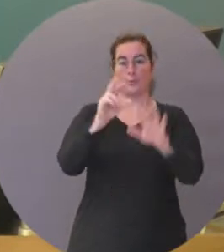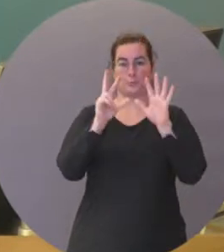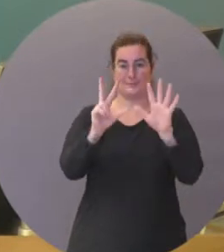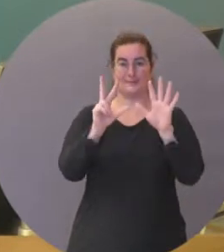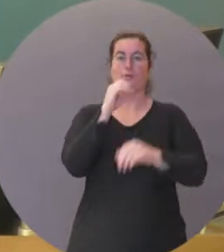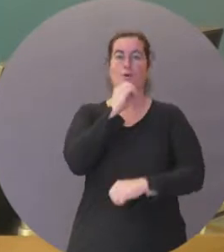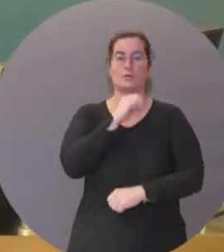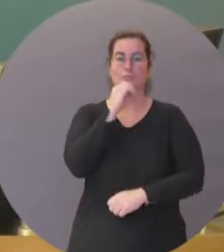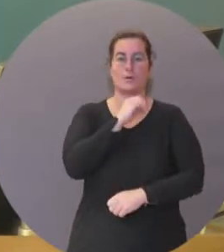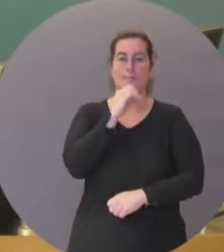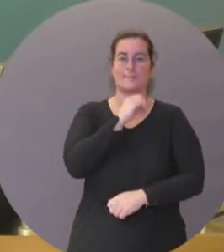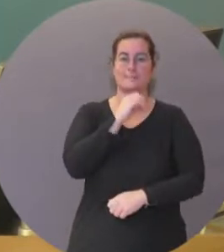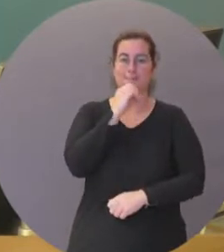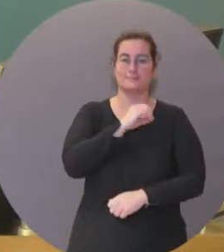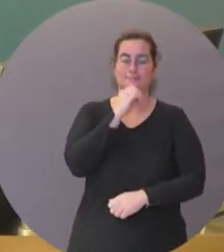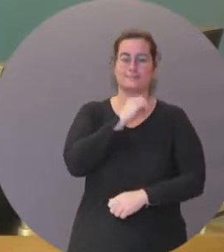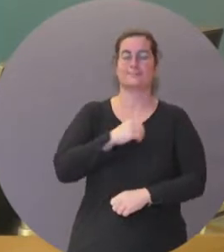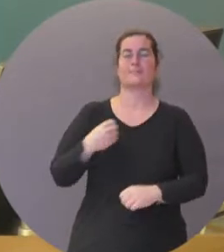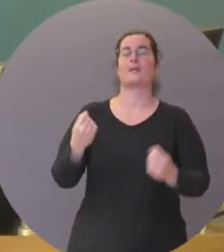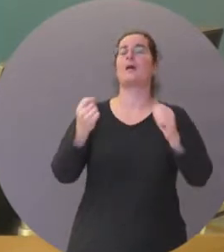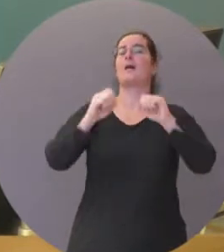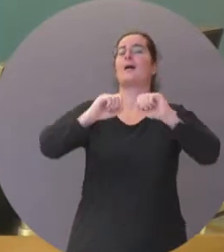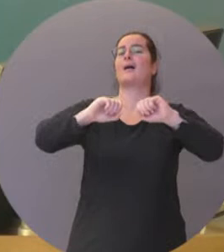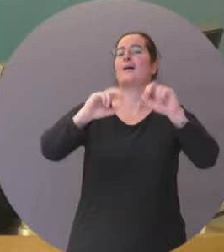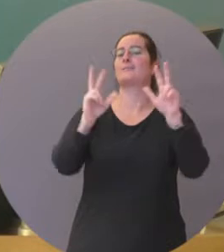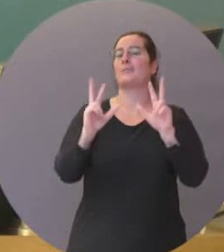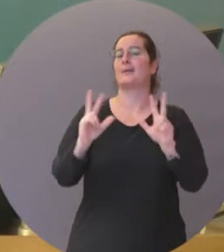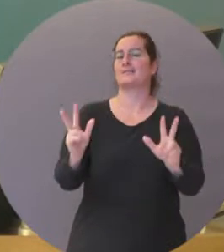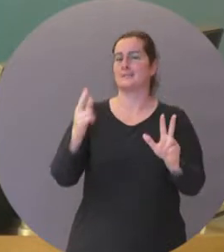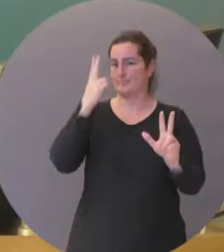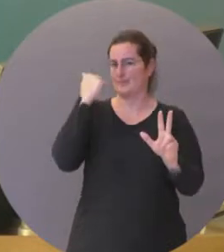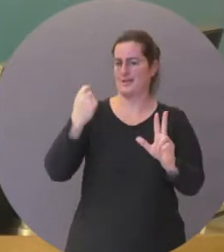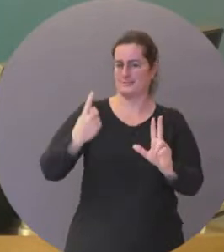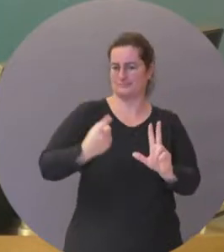collectivité subissait une cyberattaque d'ampleur